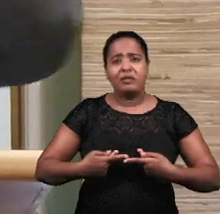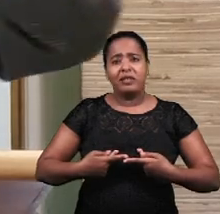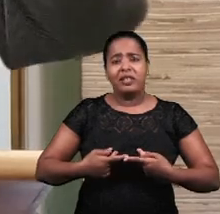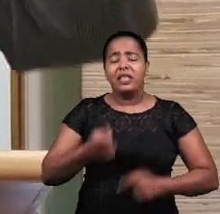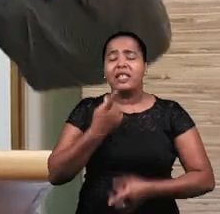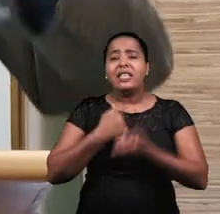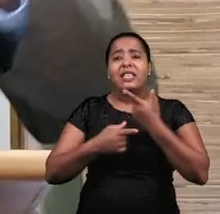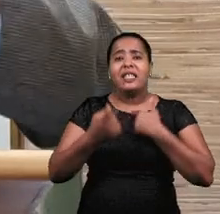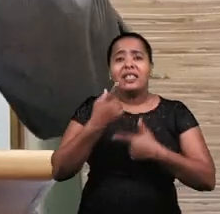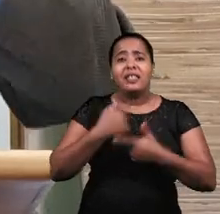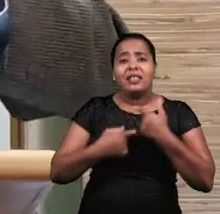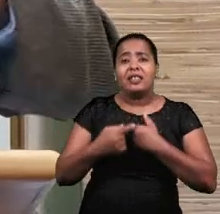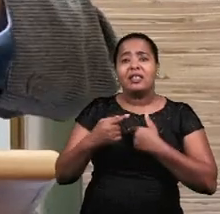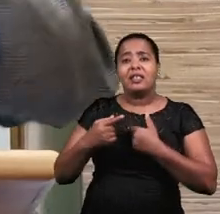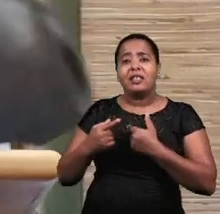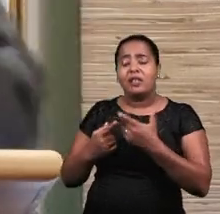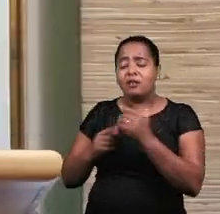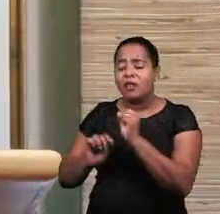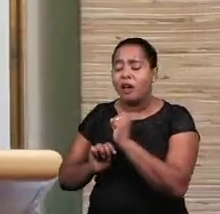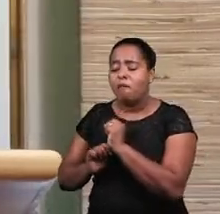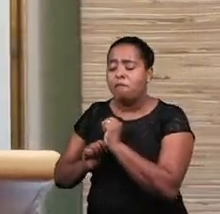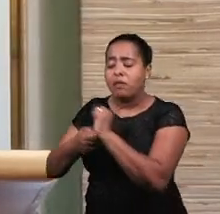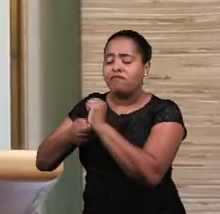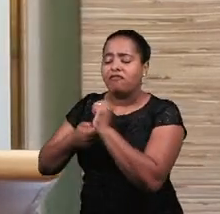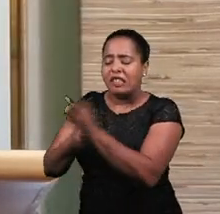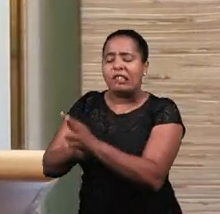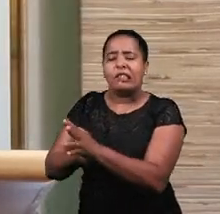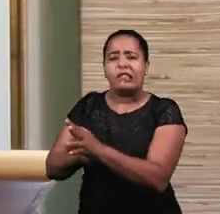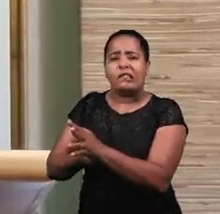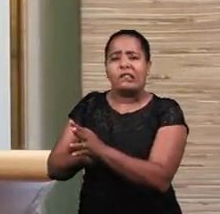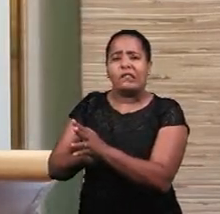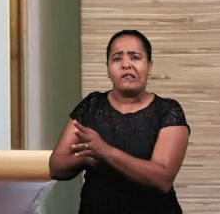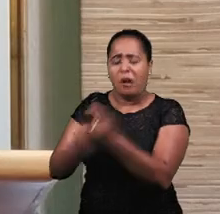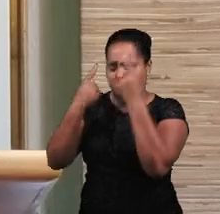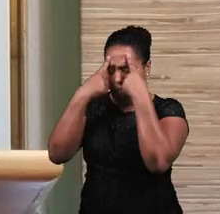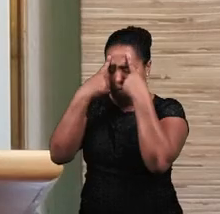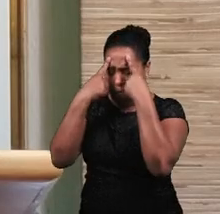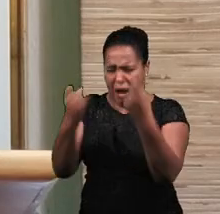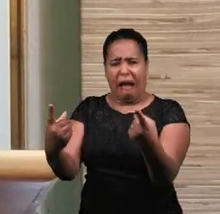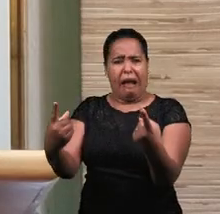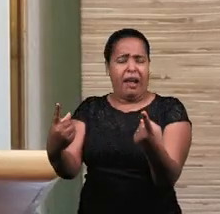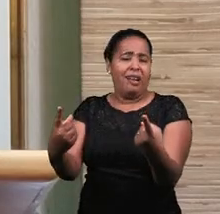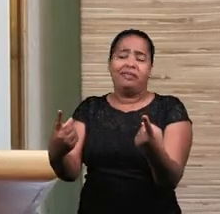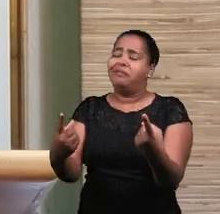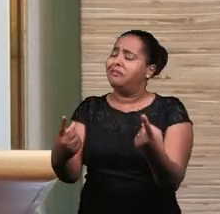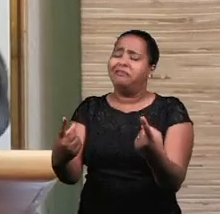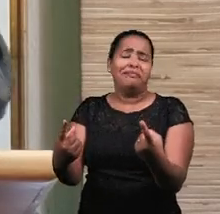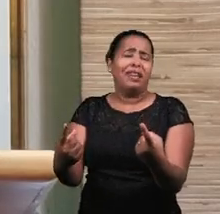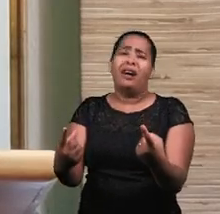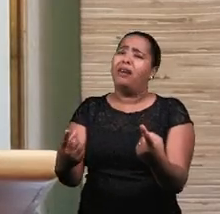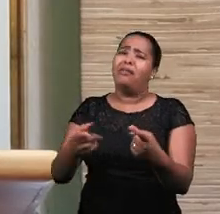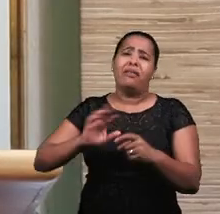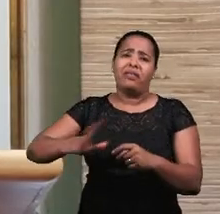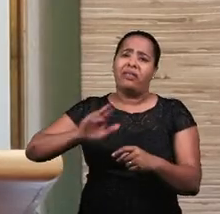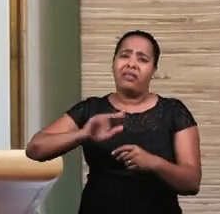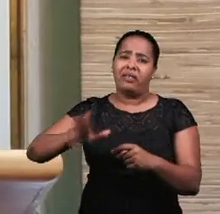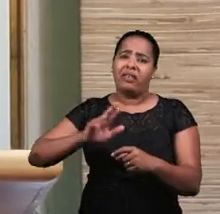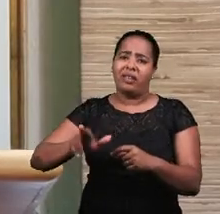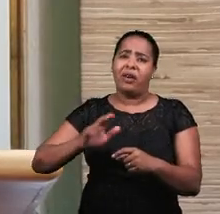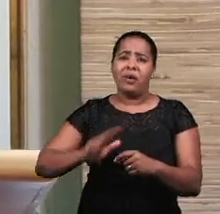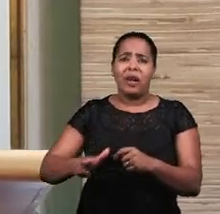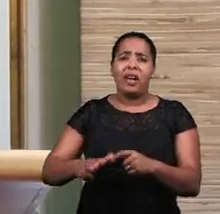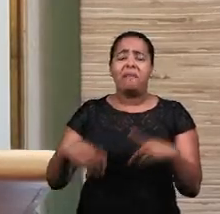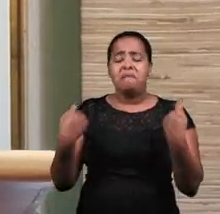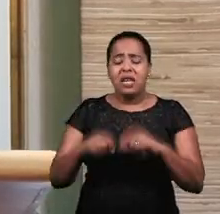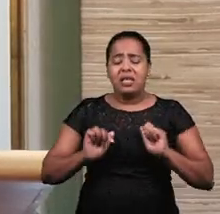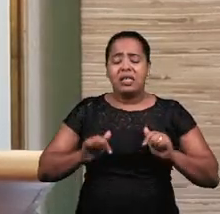C'est l'homme qui veut entrer dans le mystère de Dieu par sa violence. Il n'entre pas dans le mystère de Dieu. Entrer dans le mystère de Dieu sans le